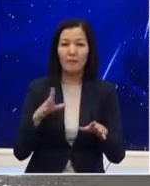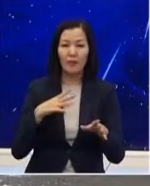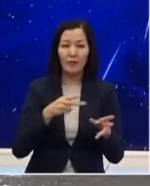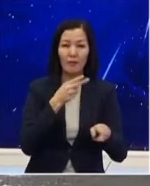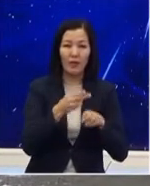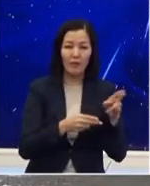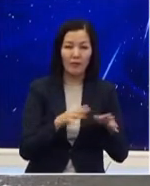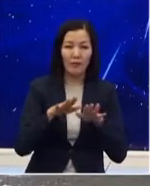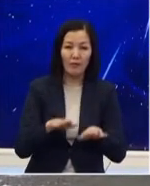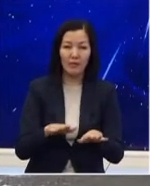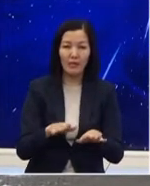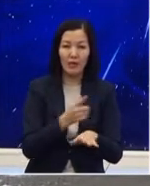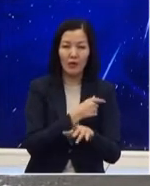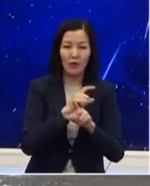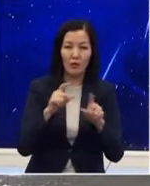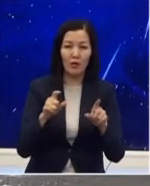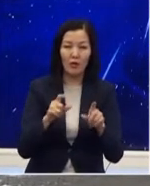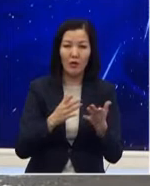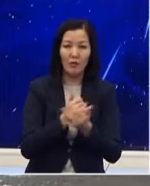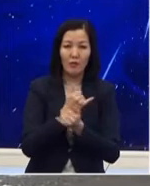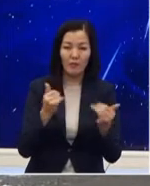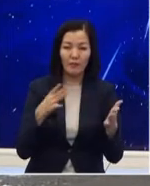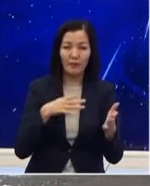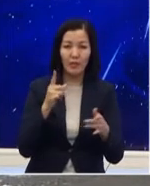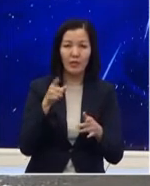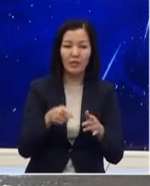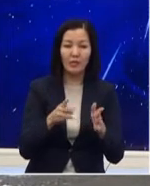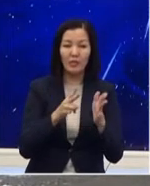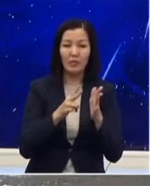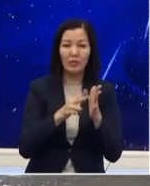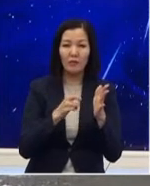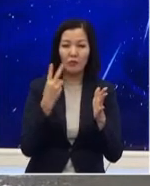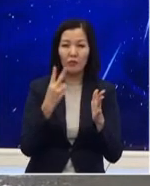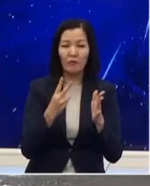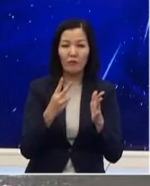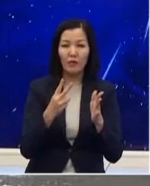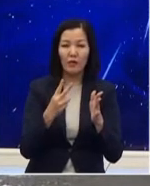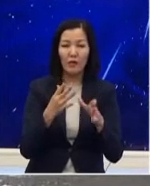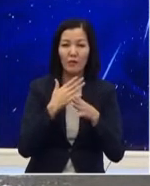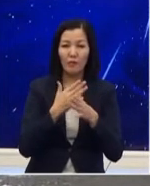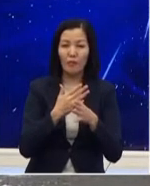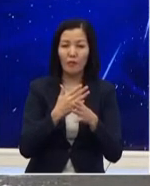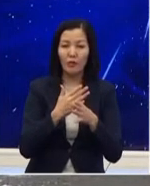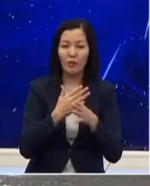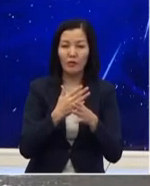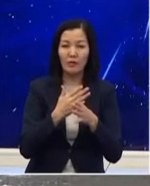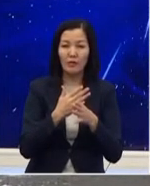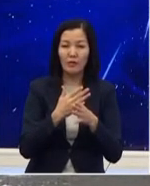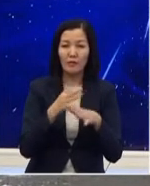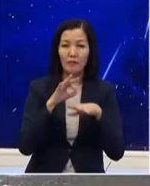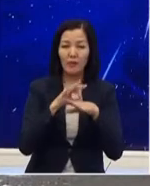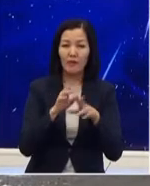на местах. В районных больницах была помощь оказана. 1702 пациентам оказана консультативно-диагностическая помощь. Была